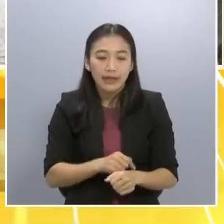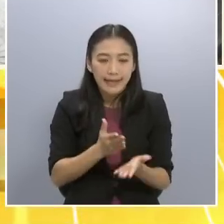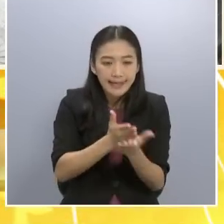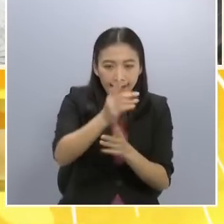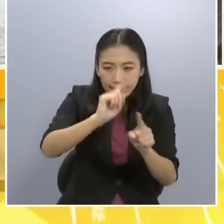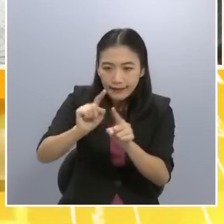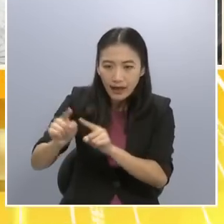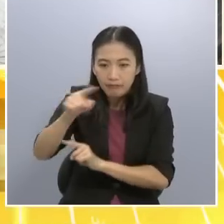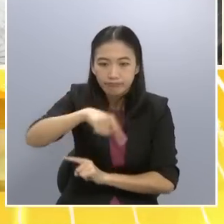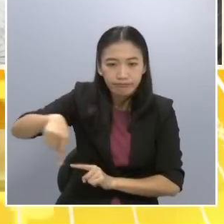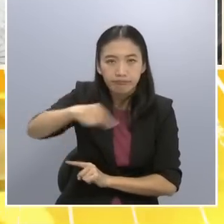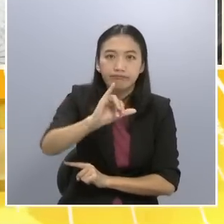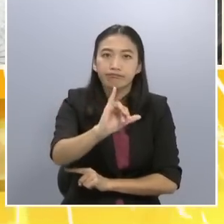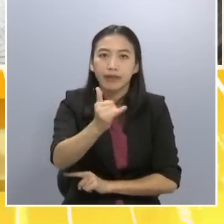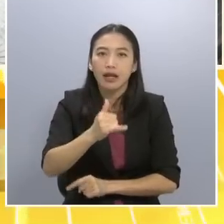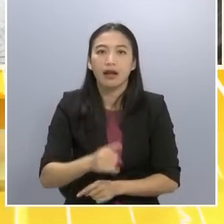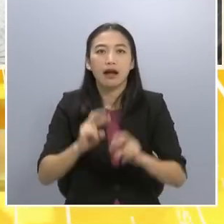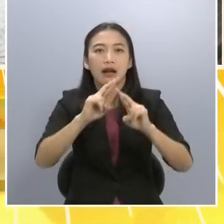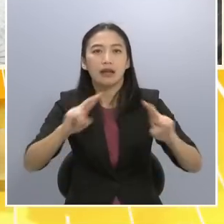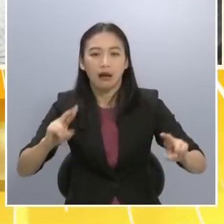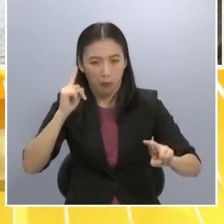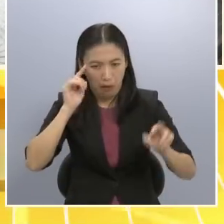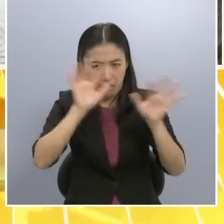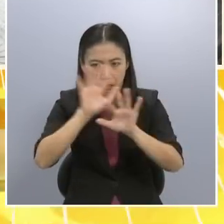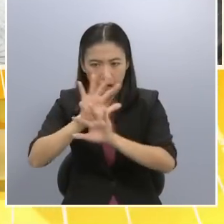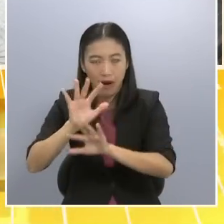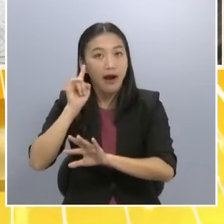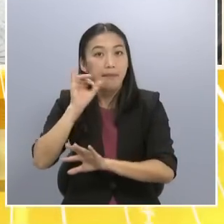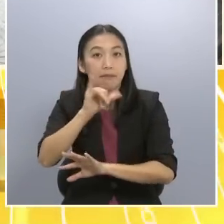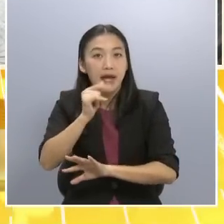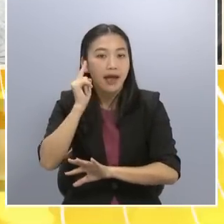ท่านควรจะรวมกันเฉพาะกิจไปแจ้งความนะเพื่อจะได้รวบไปทีเดียวเนี่ยท่านผู้ชม